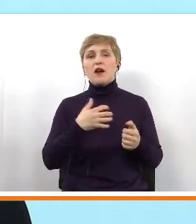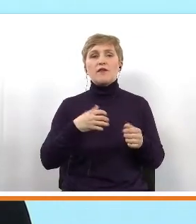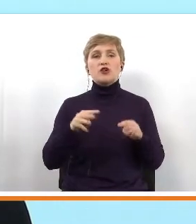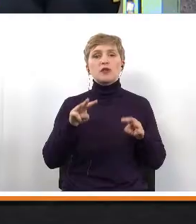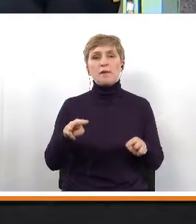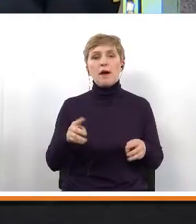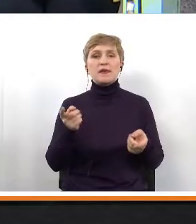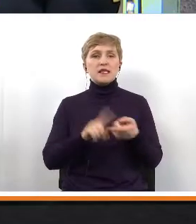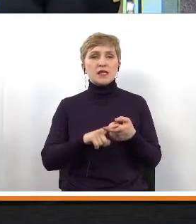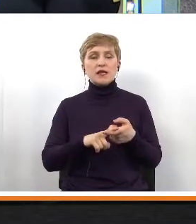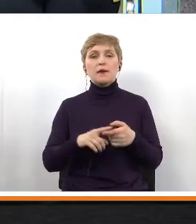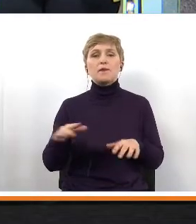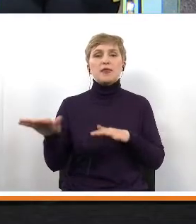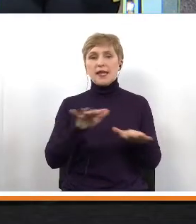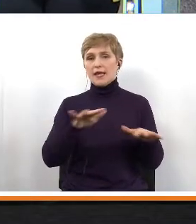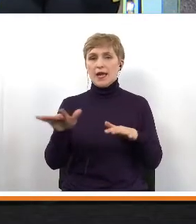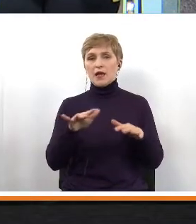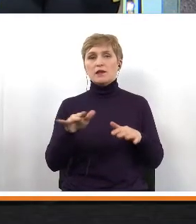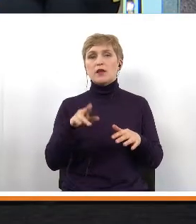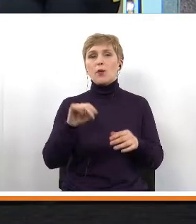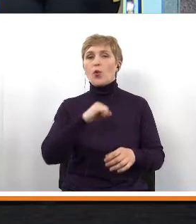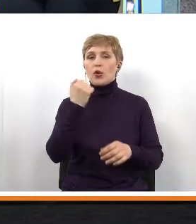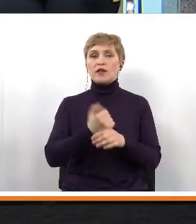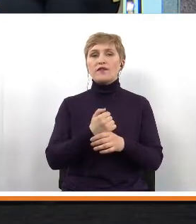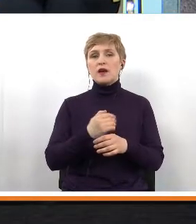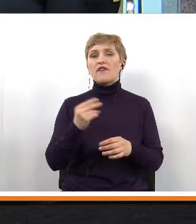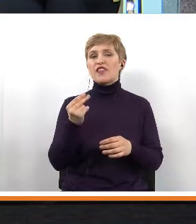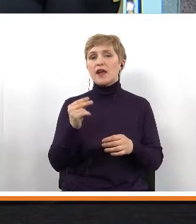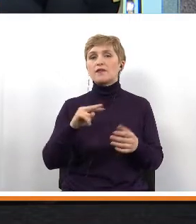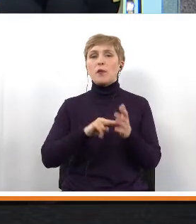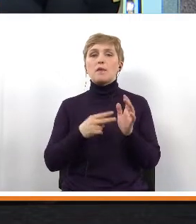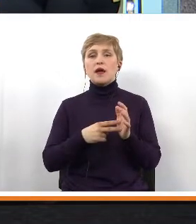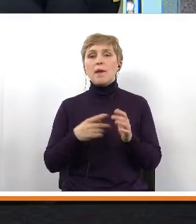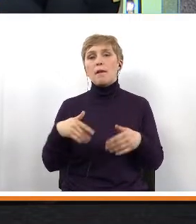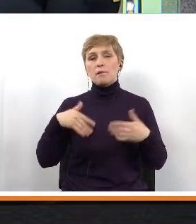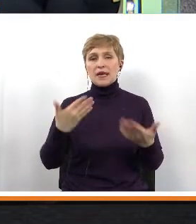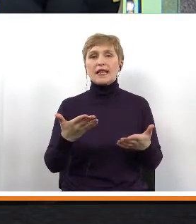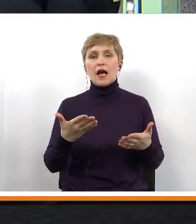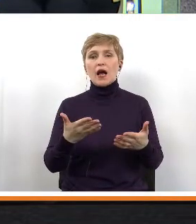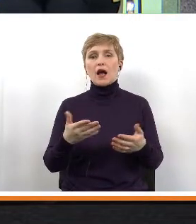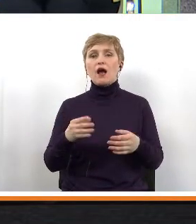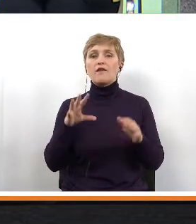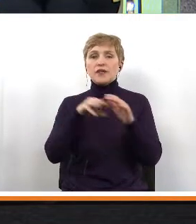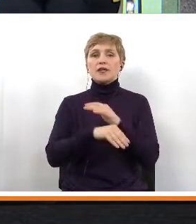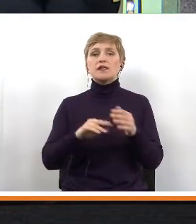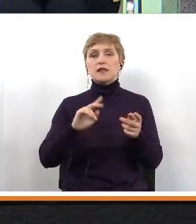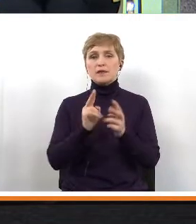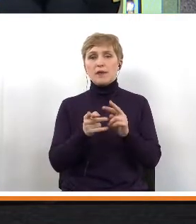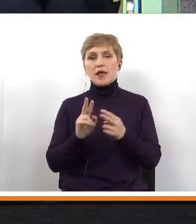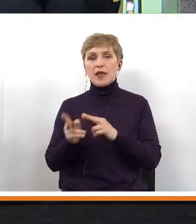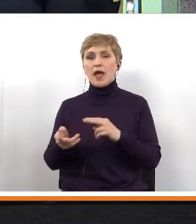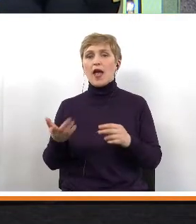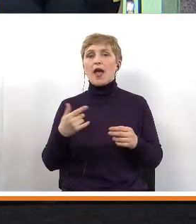еще деятельности по утверждению финансового плана, мы предлагаем внести изменения в